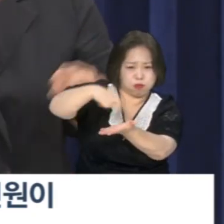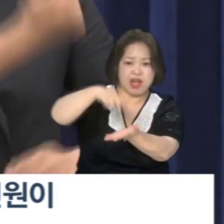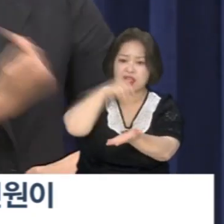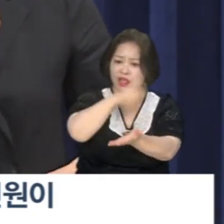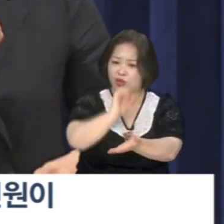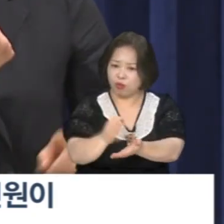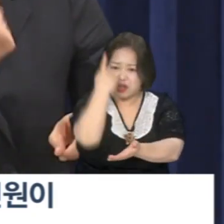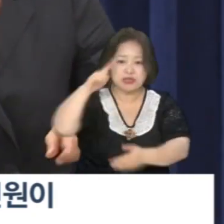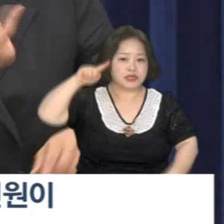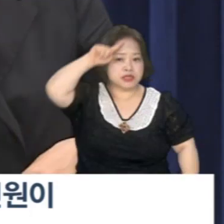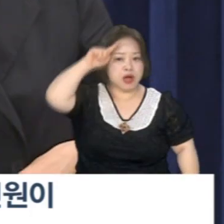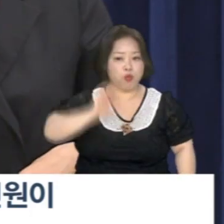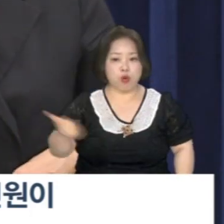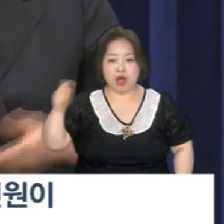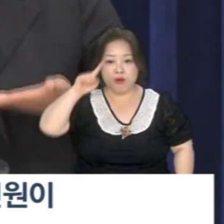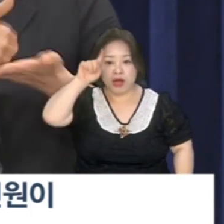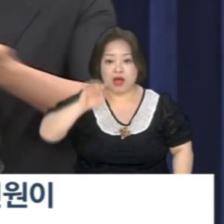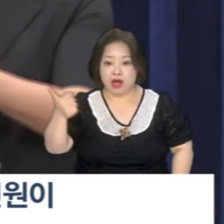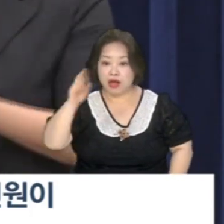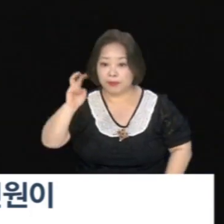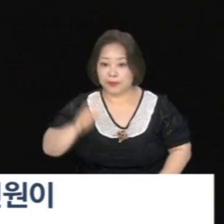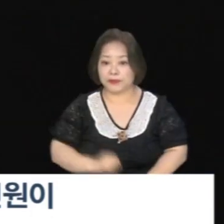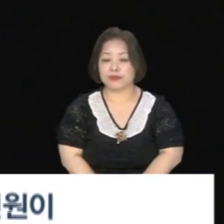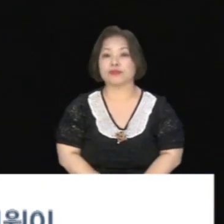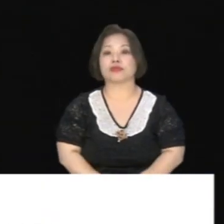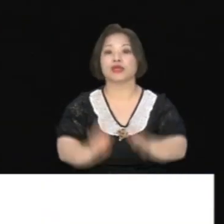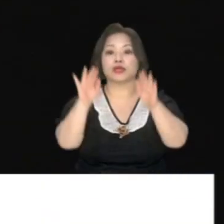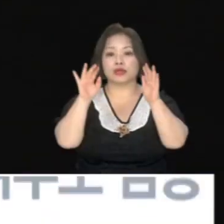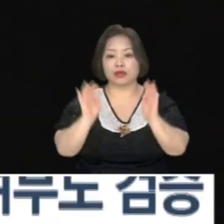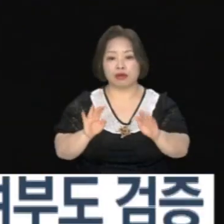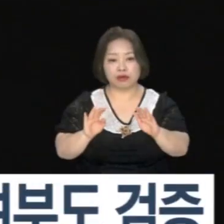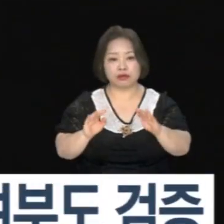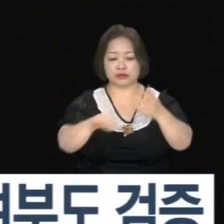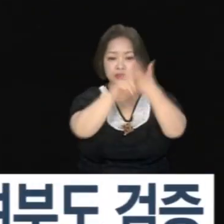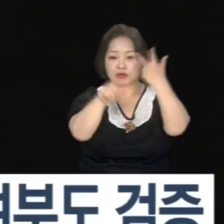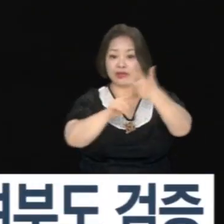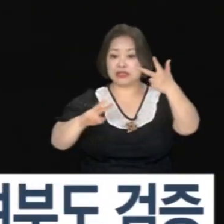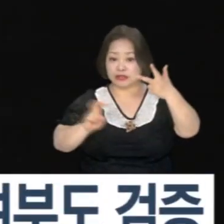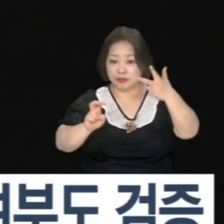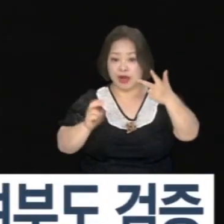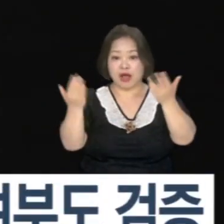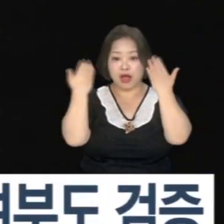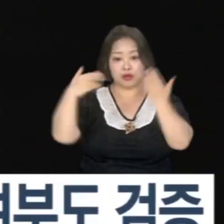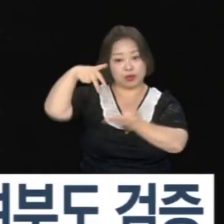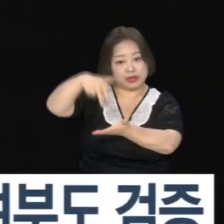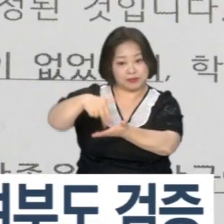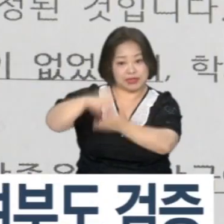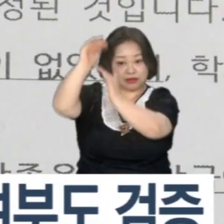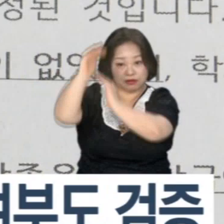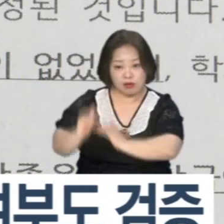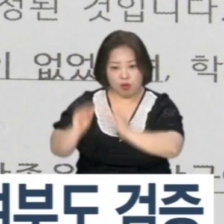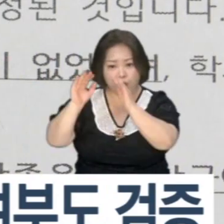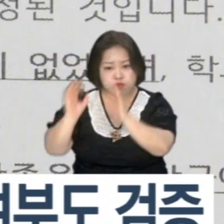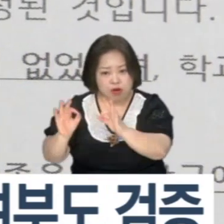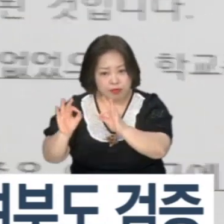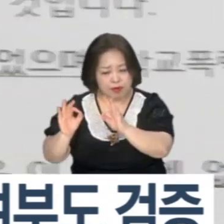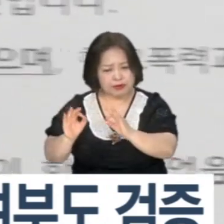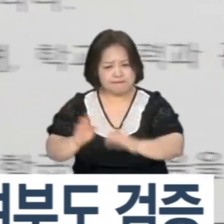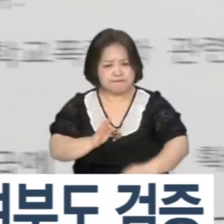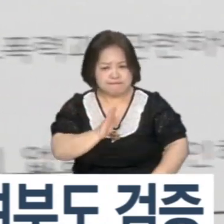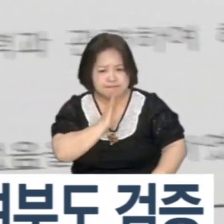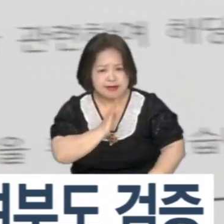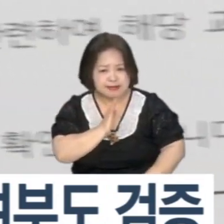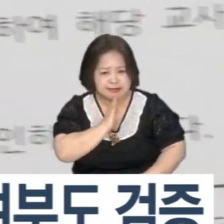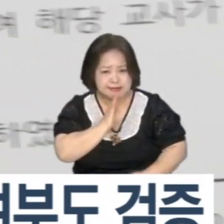않느냐라는 의견들이 많이 있습니다 또 지난 20일 학교 측인의 입장문 내용도 사실인지 확인할